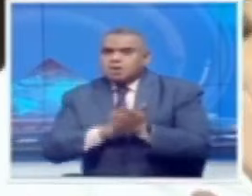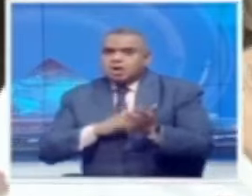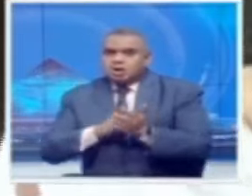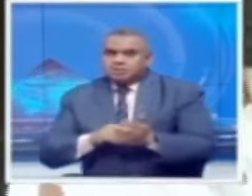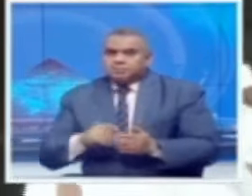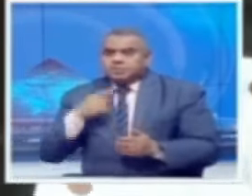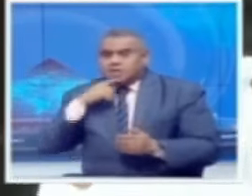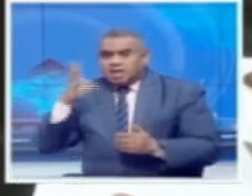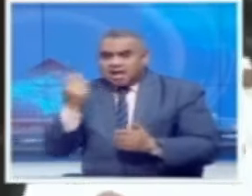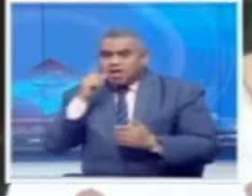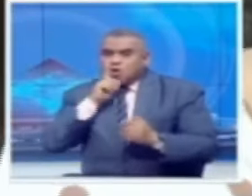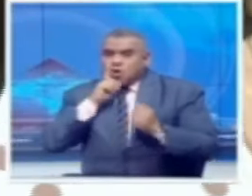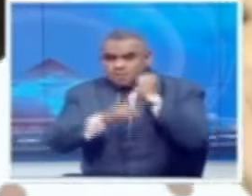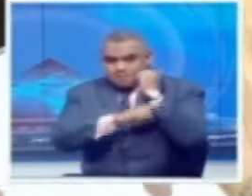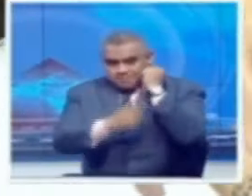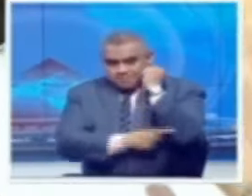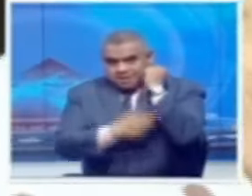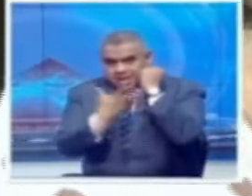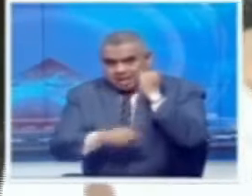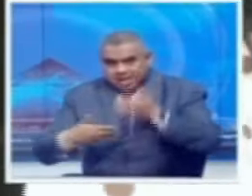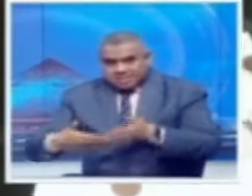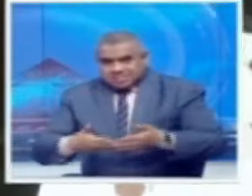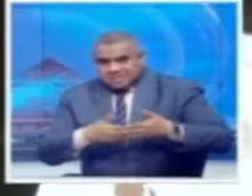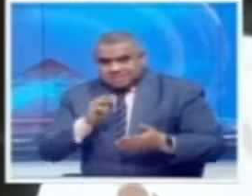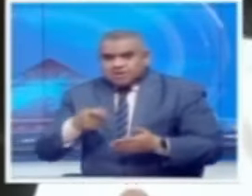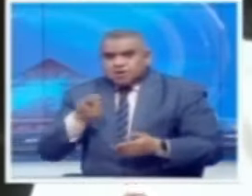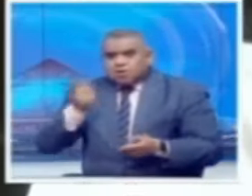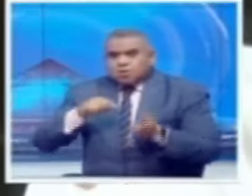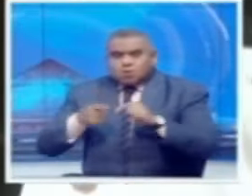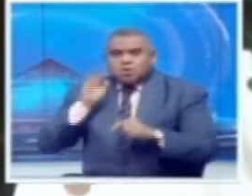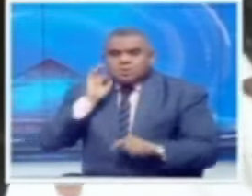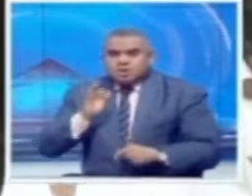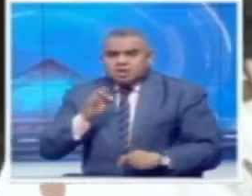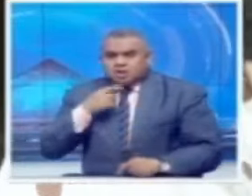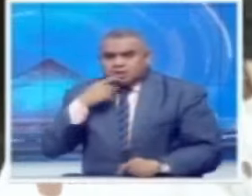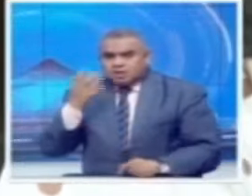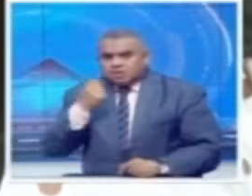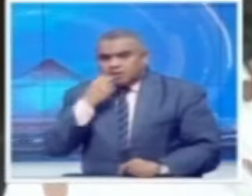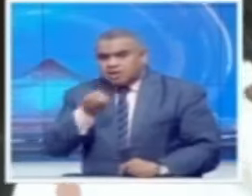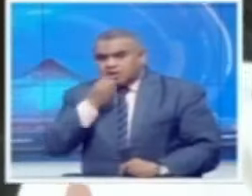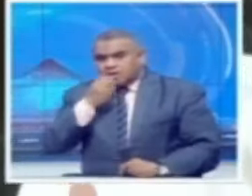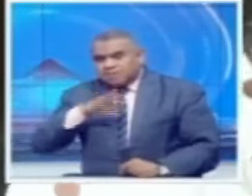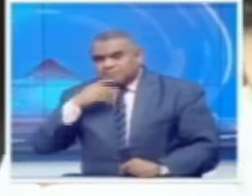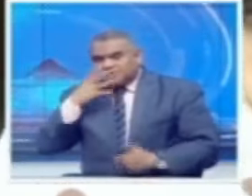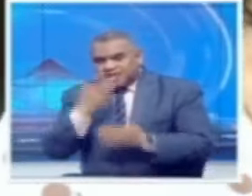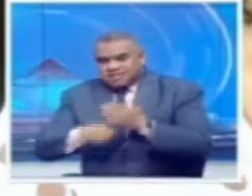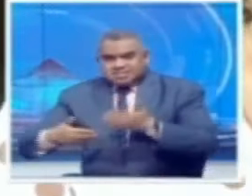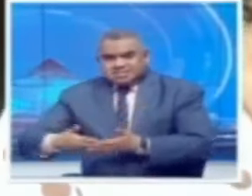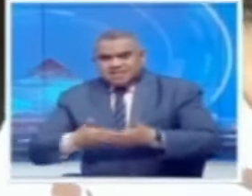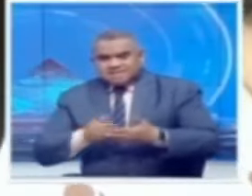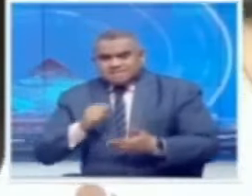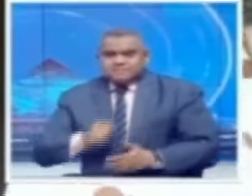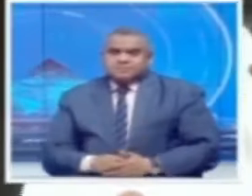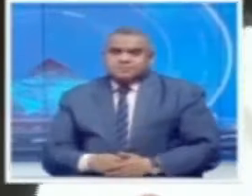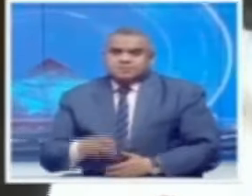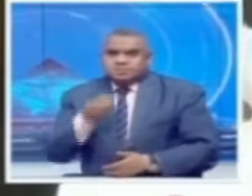حديث الولادة ده كل يوم متجدد في نوعية الأجهزة اللي بتستعمل مع حديث الولادة، التقليل